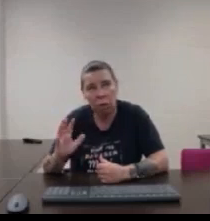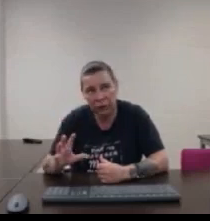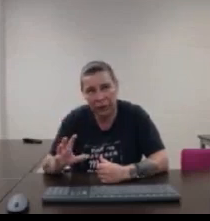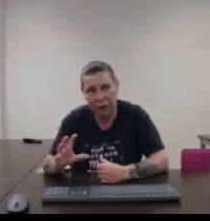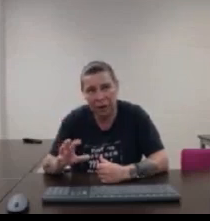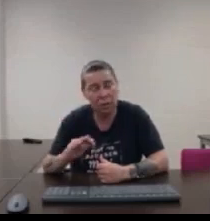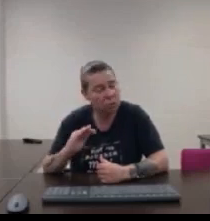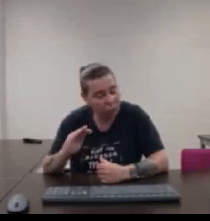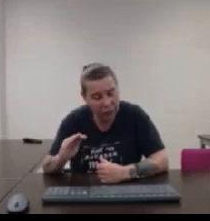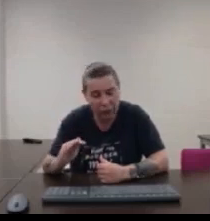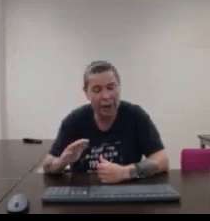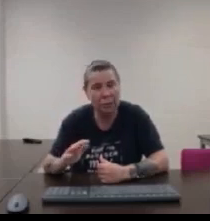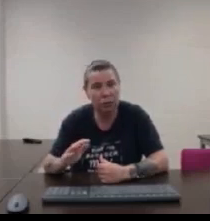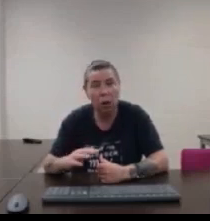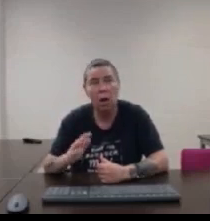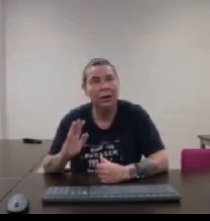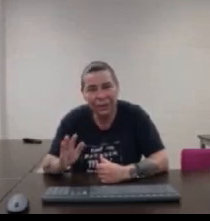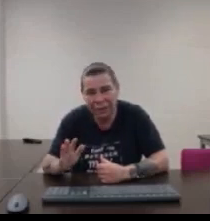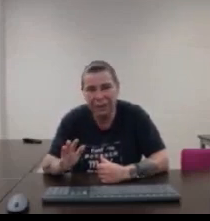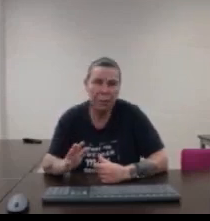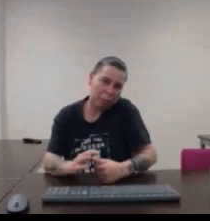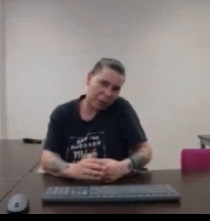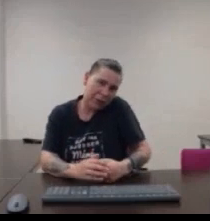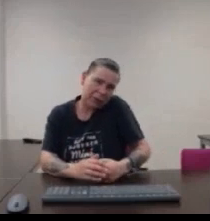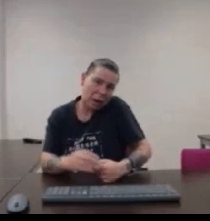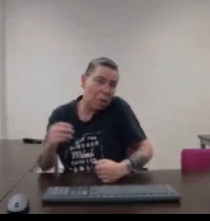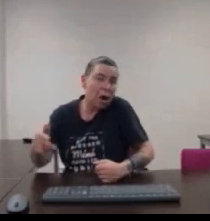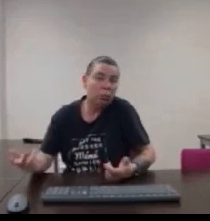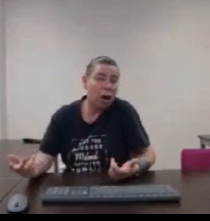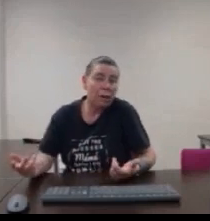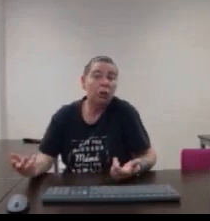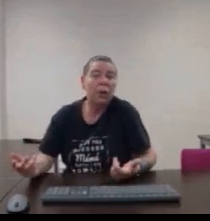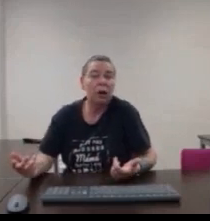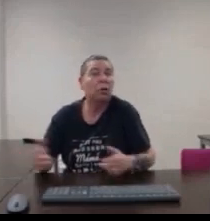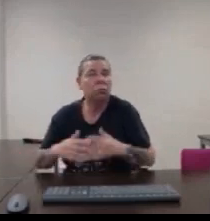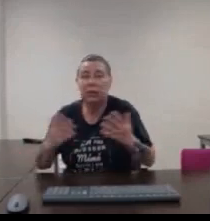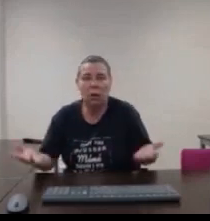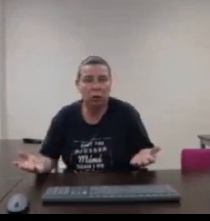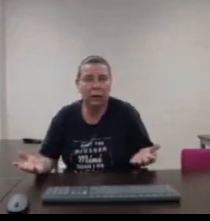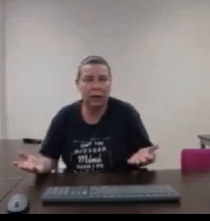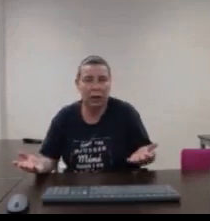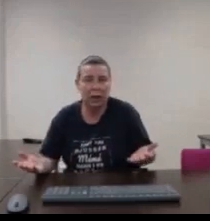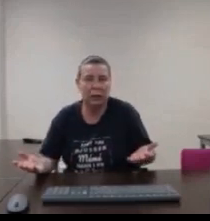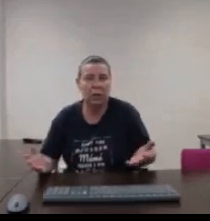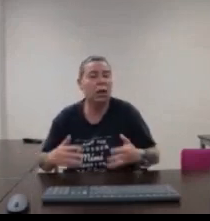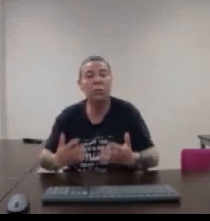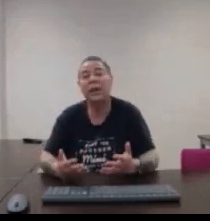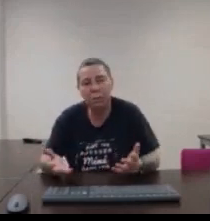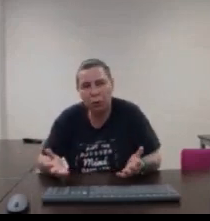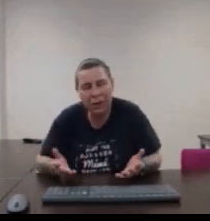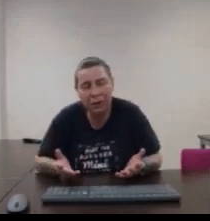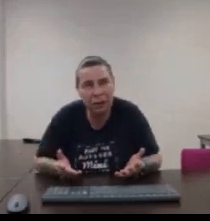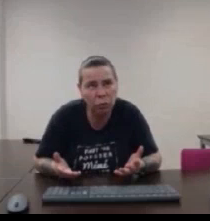bureau ou en télétravail, quand vous êtes seul à la maison, n'hésitez pas, pour éviter ça, à mettre le haut-parleur dès lors que ça va gêner personne et